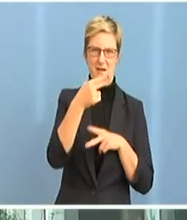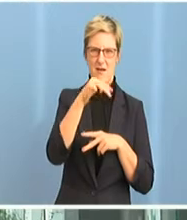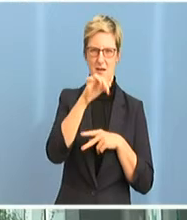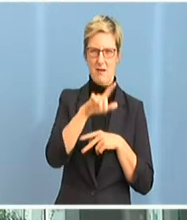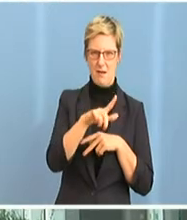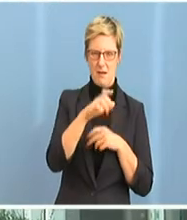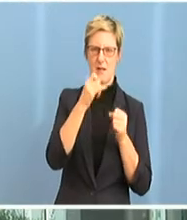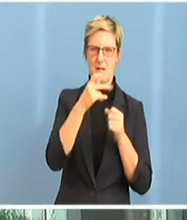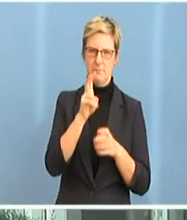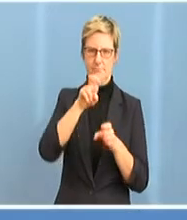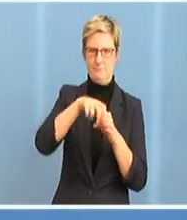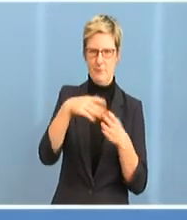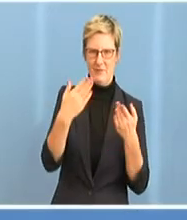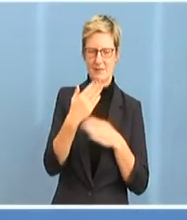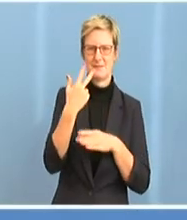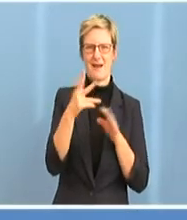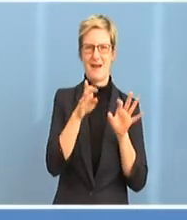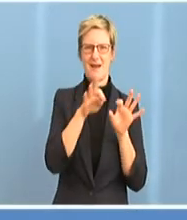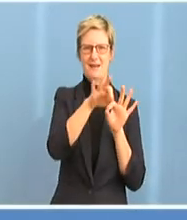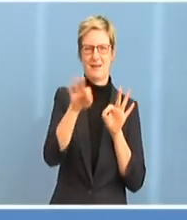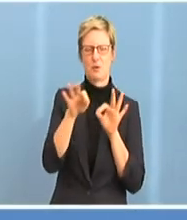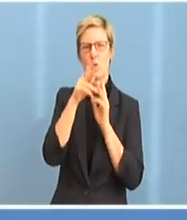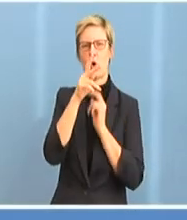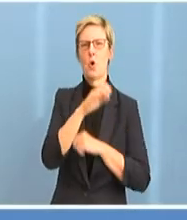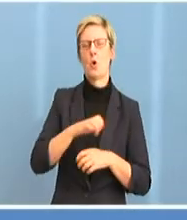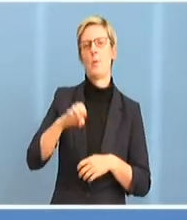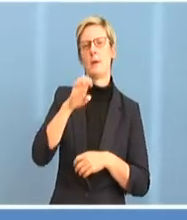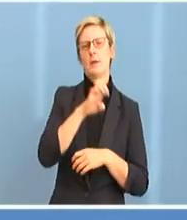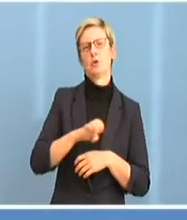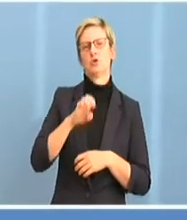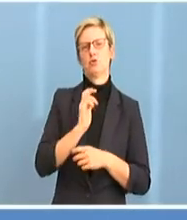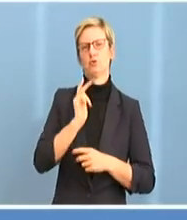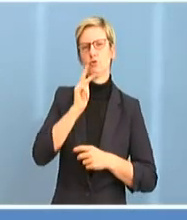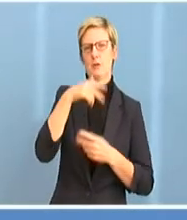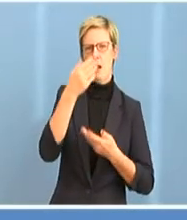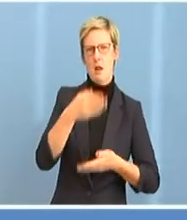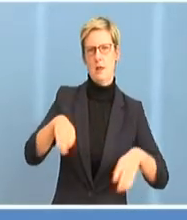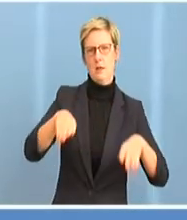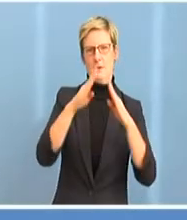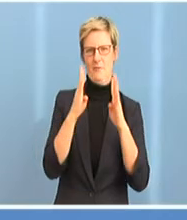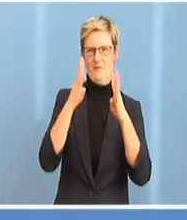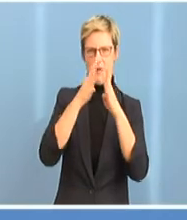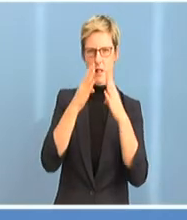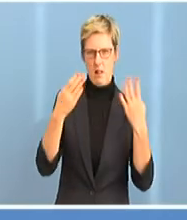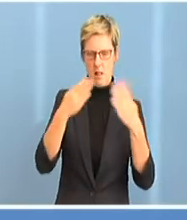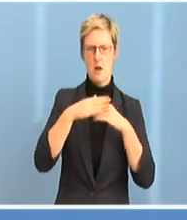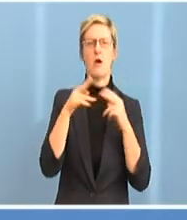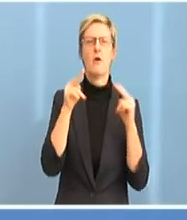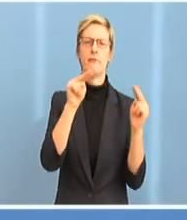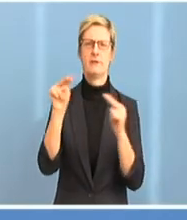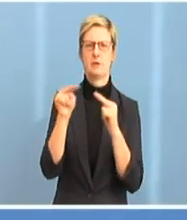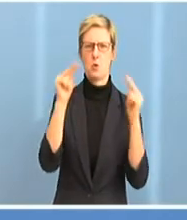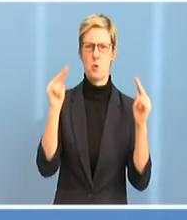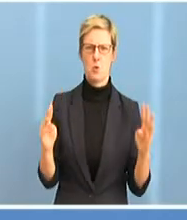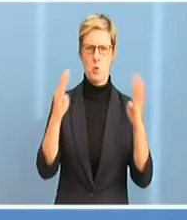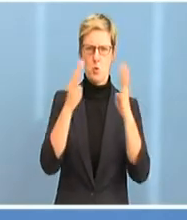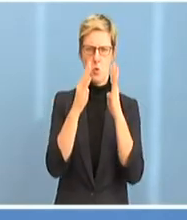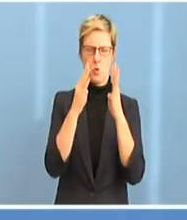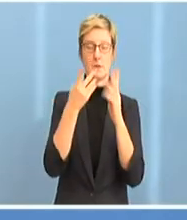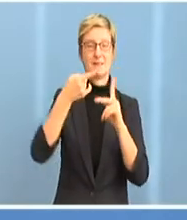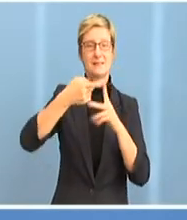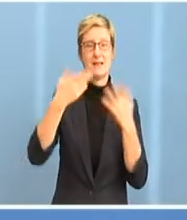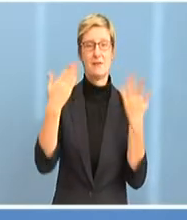dreigliedrigen europäischen Sozialgipfel teilnehmen. Das ist ein Gipfel als Videokonferenz, der dem Austausch zwischen den